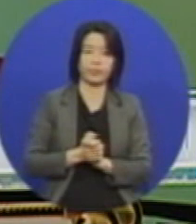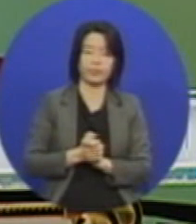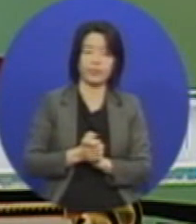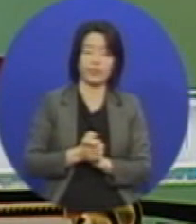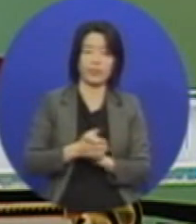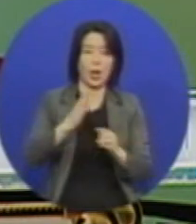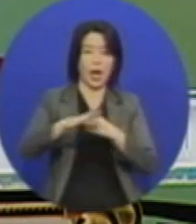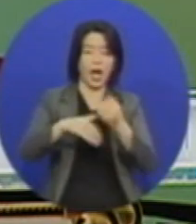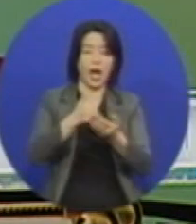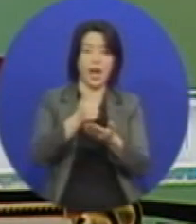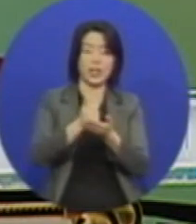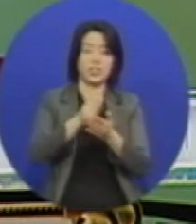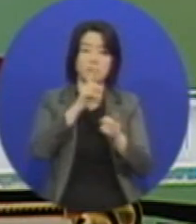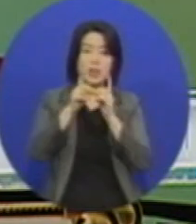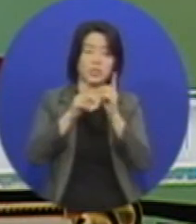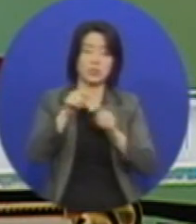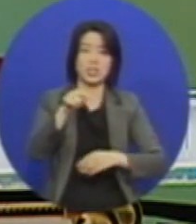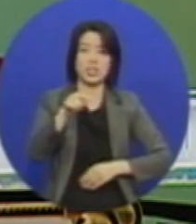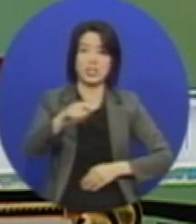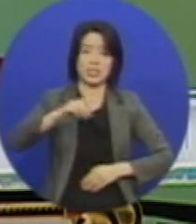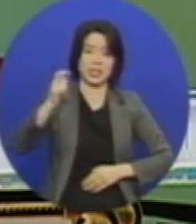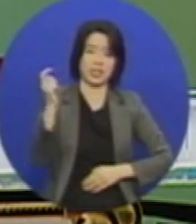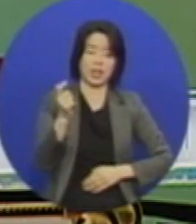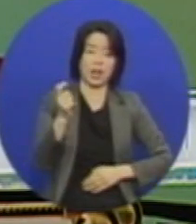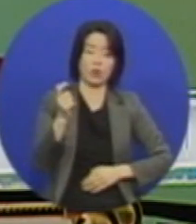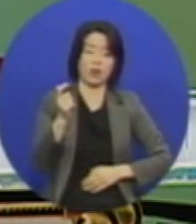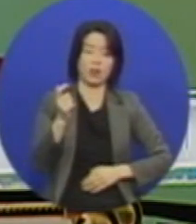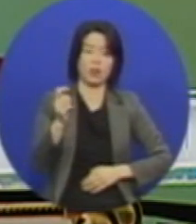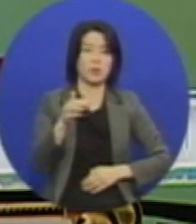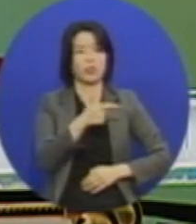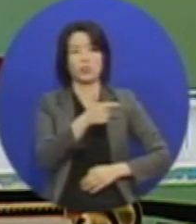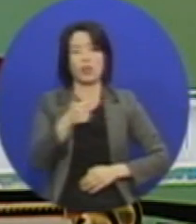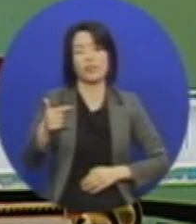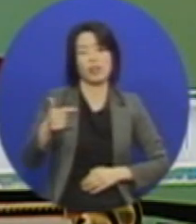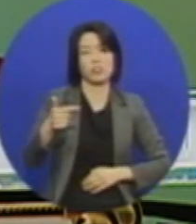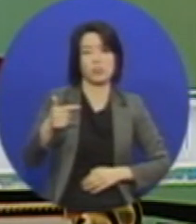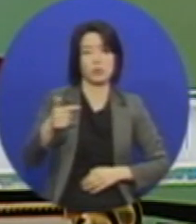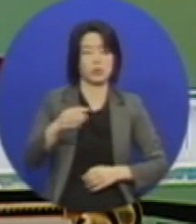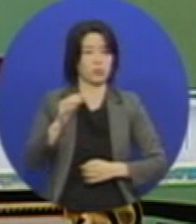하나님이 말씀하시는 이 강조점이 대단히 엄격합니다